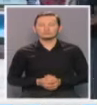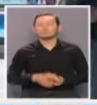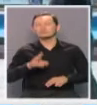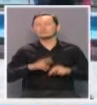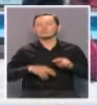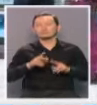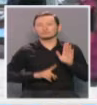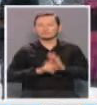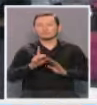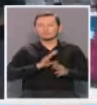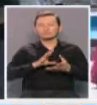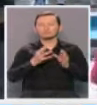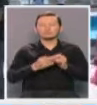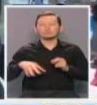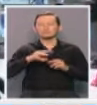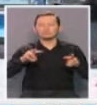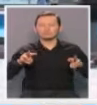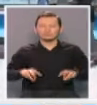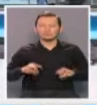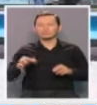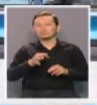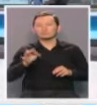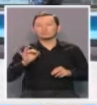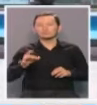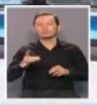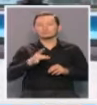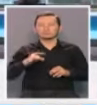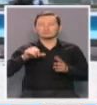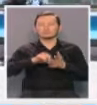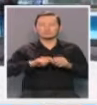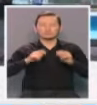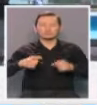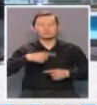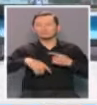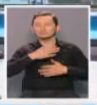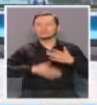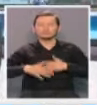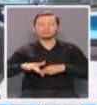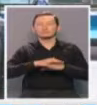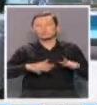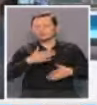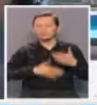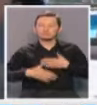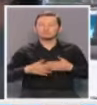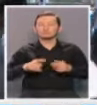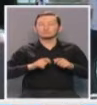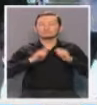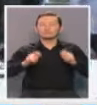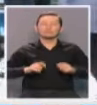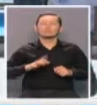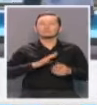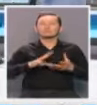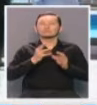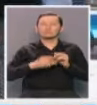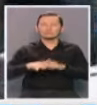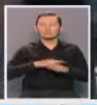Строительные работы были начаты по инициативе акимов области и районов. Нет предела радости у населения. Этот объект сдан в эксплуатацию не только